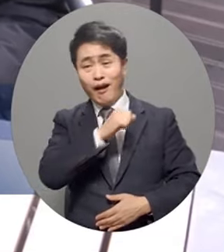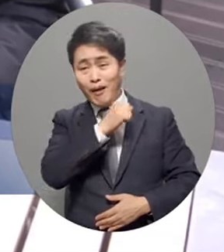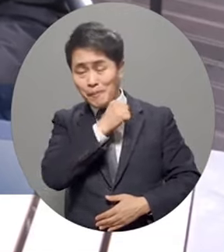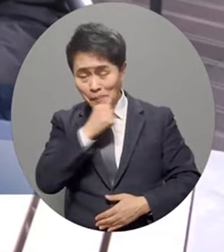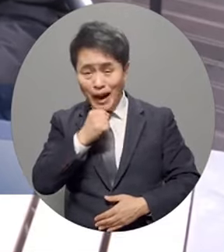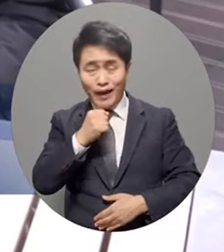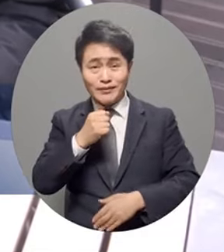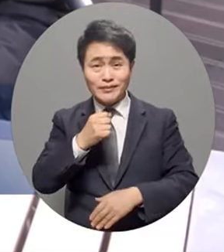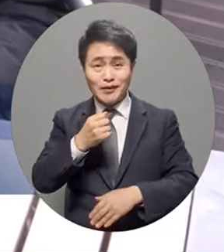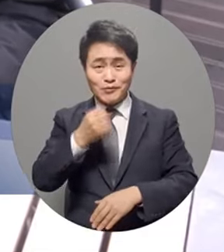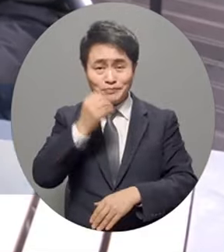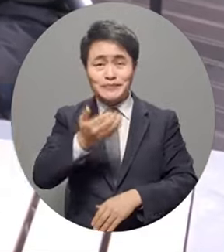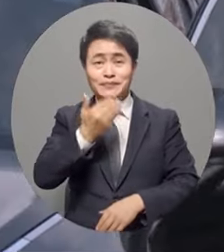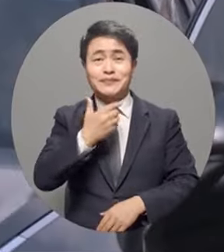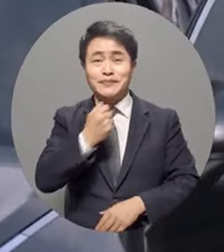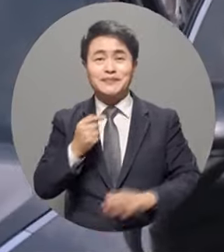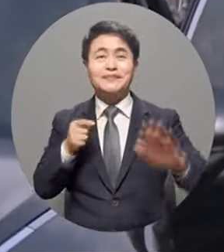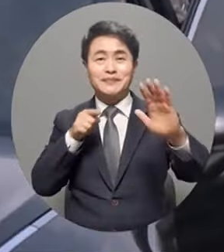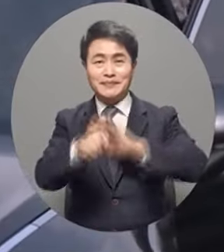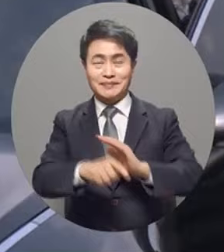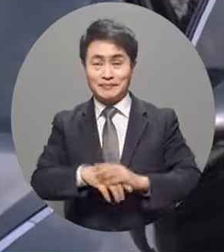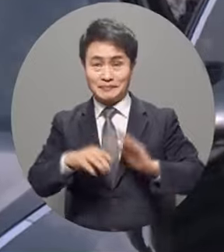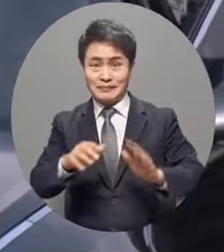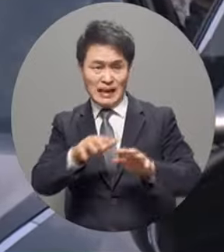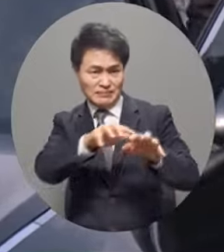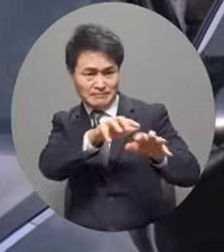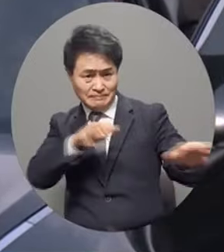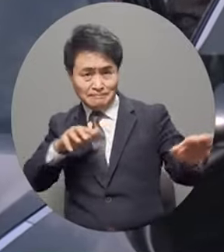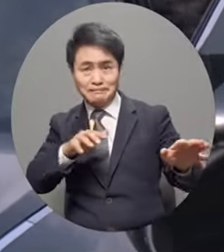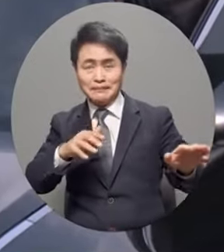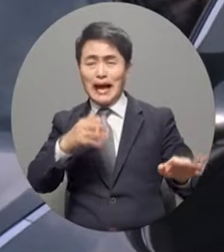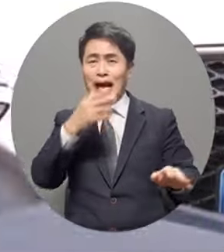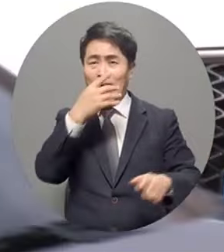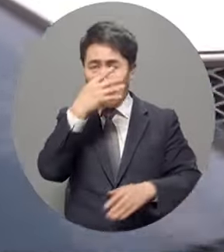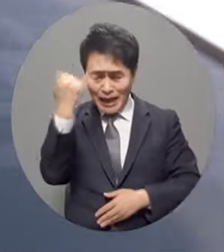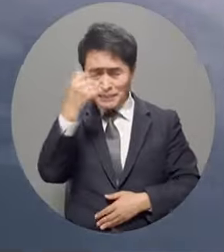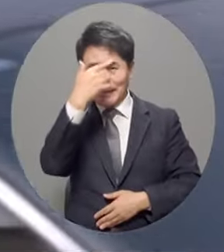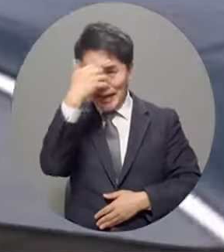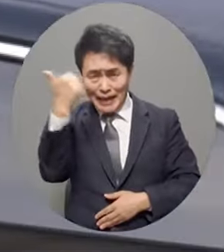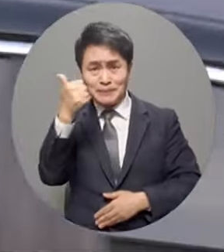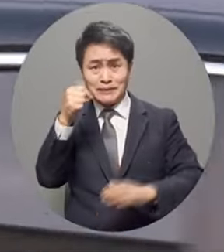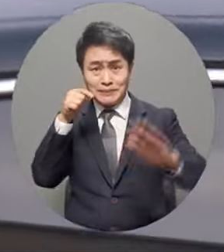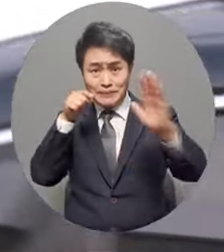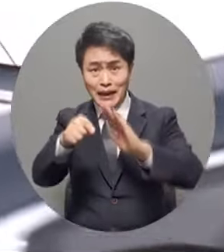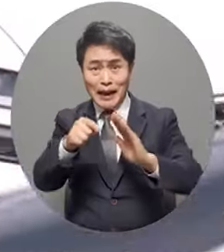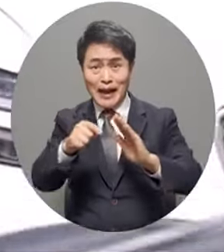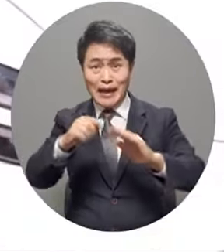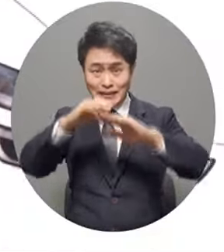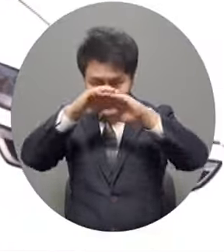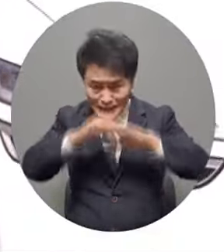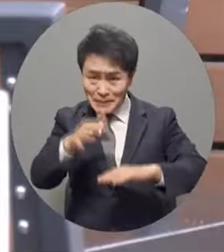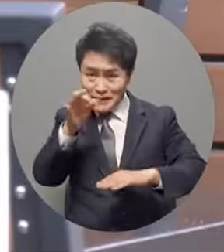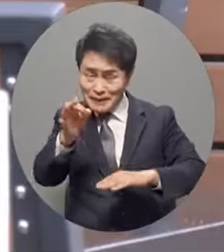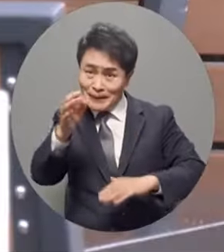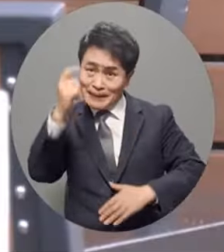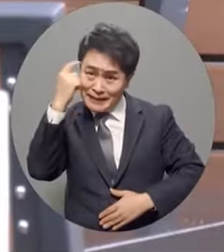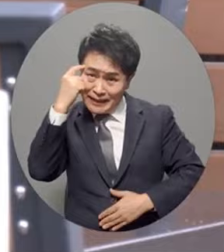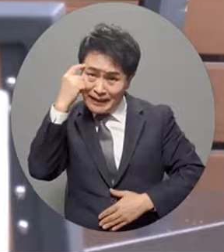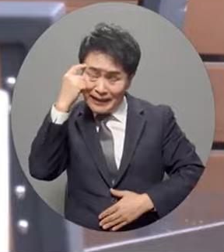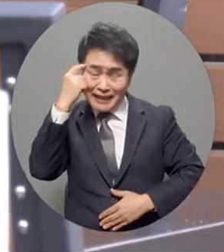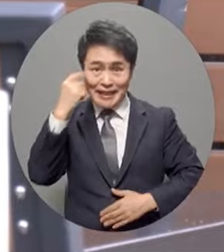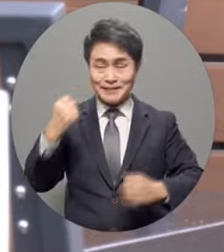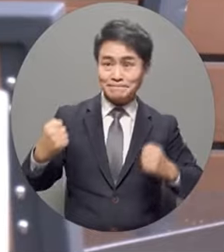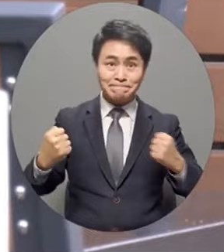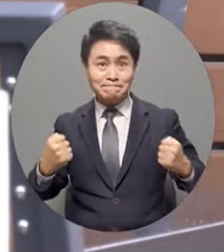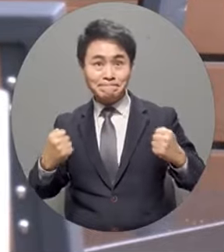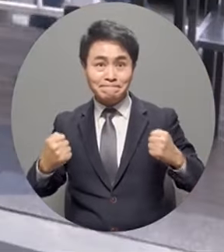싶어해서 이렇게 들렸고요. 길이 막히지만 할머니, 할아버지를 뵈러 가는 아이는 세뱃돈을 받을 생각에 지친 기색이